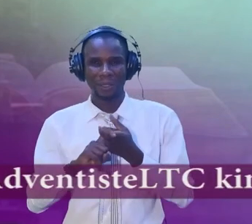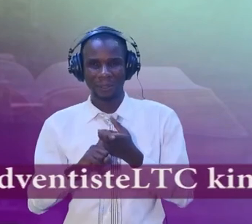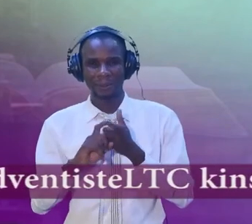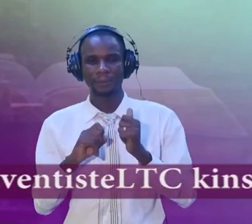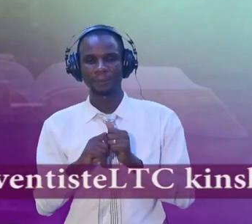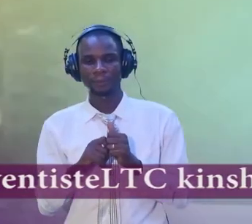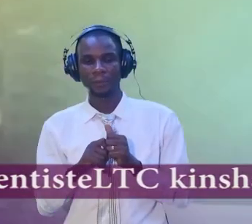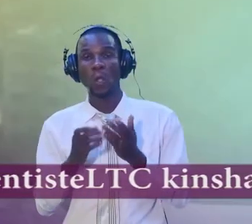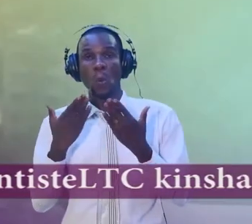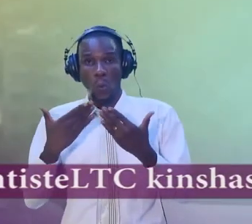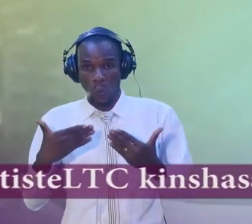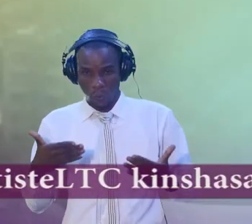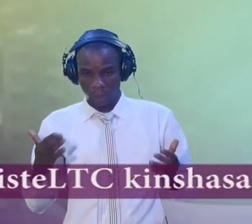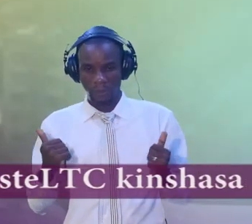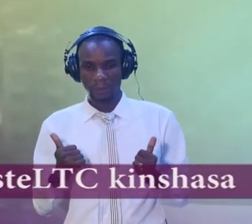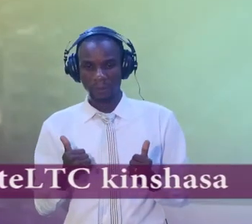kunipokea?